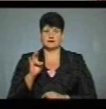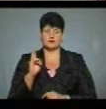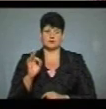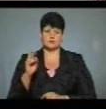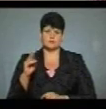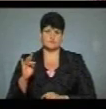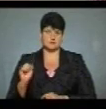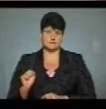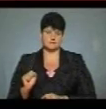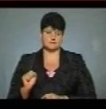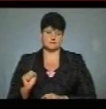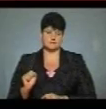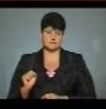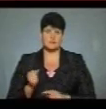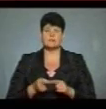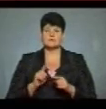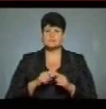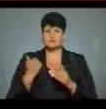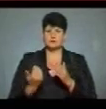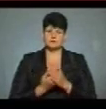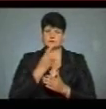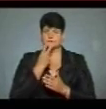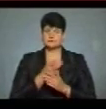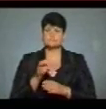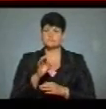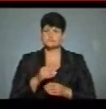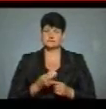Коцовська. І у цьому випуску дивіться про таке.